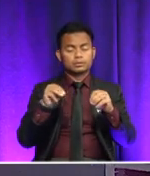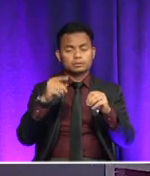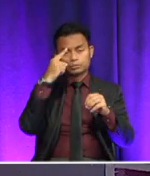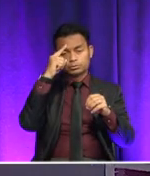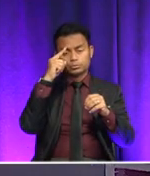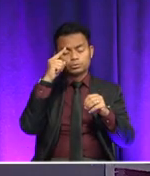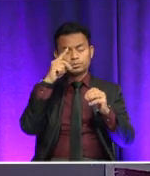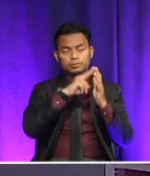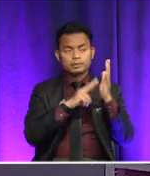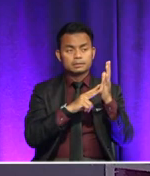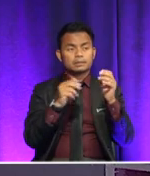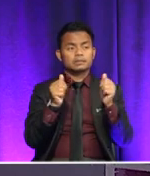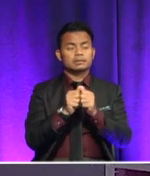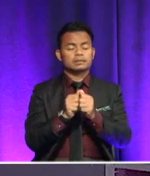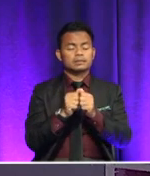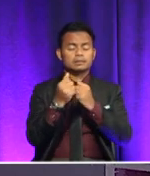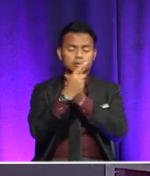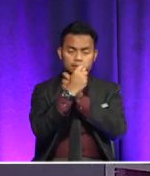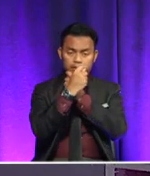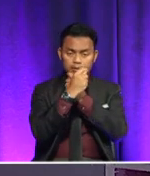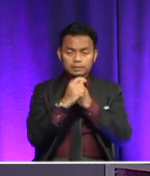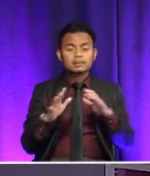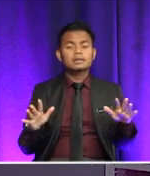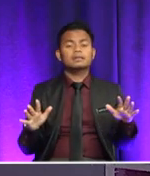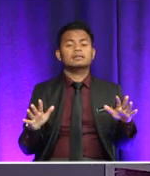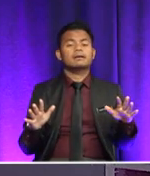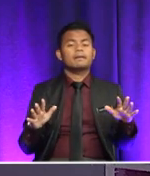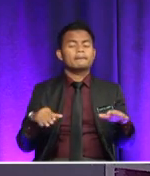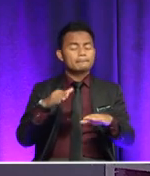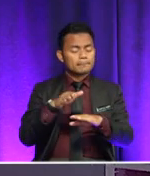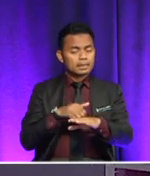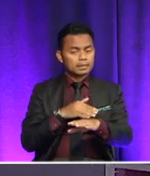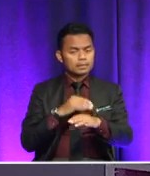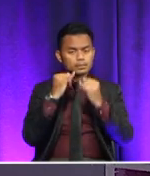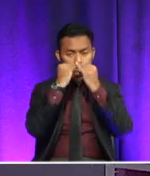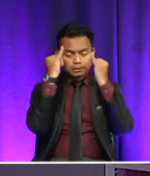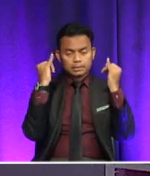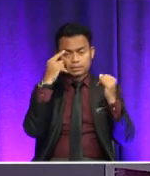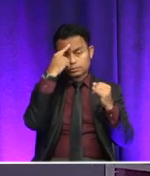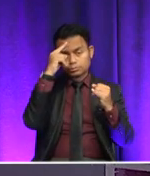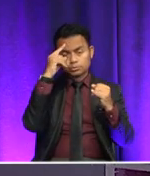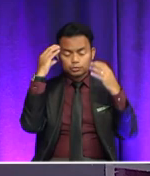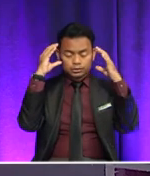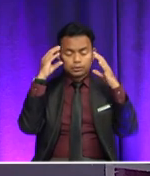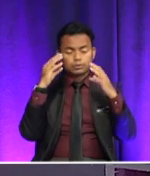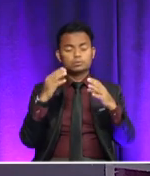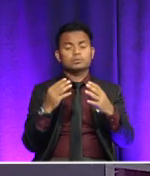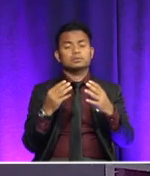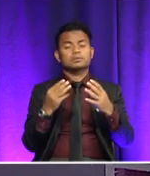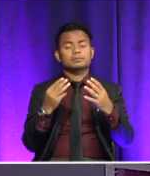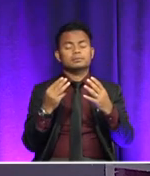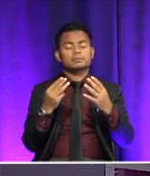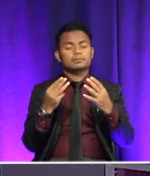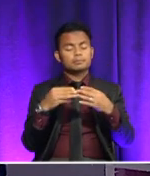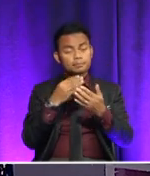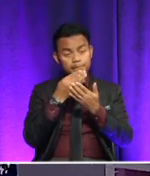dengan tenang belahan jelas supaya saya dapat memberi penilaian bagi berapa bintang agaknya tuh kan